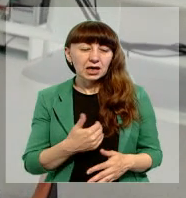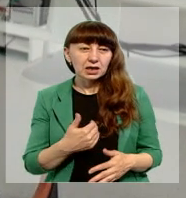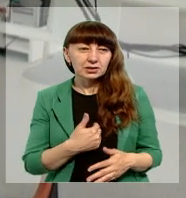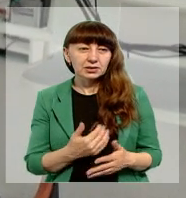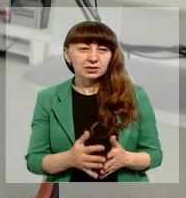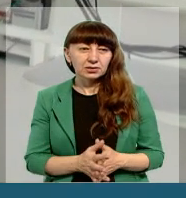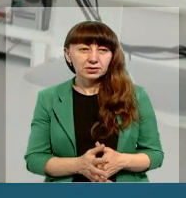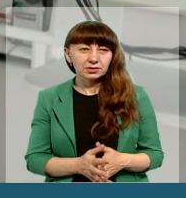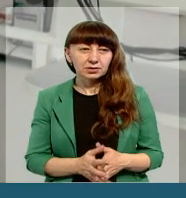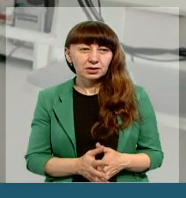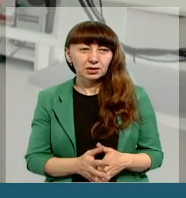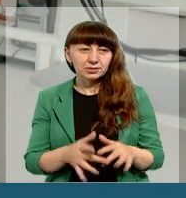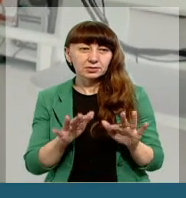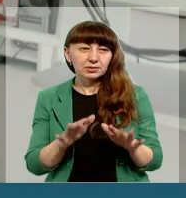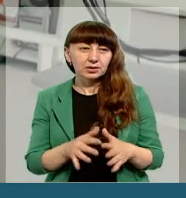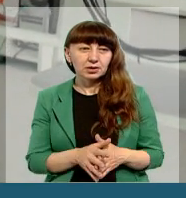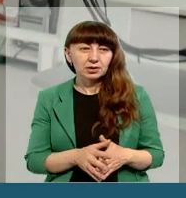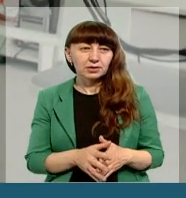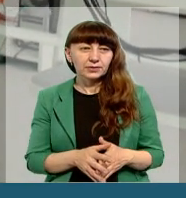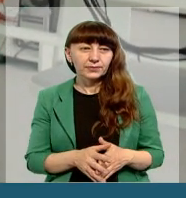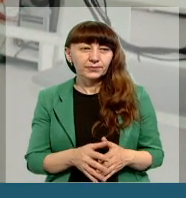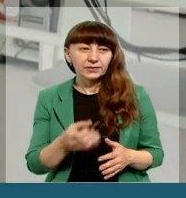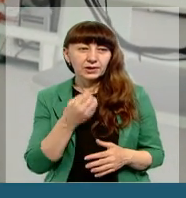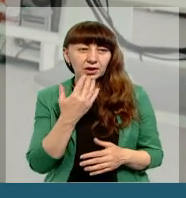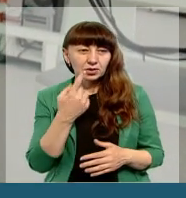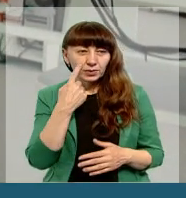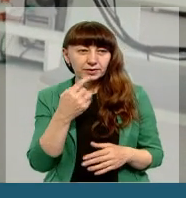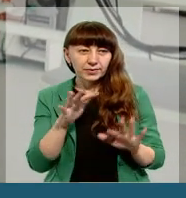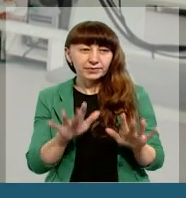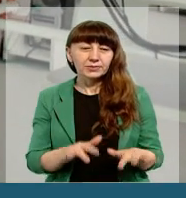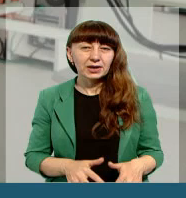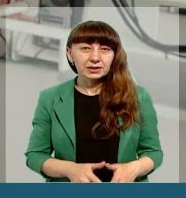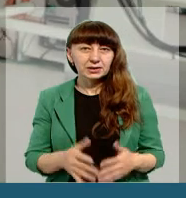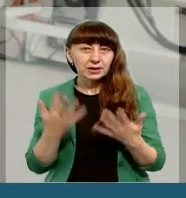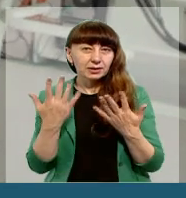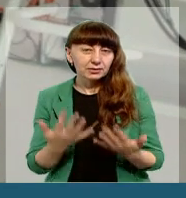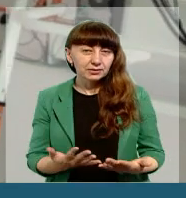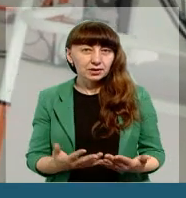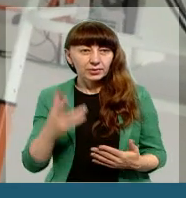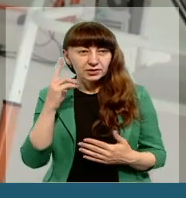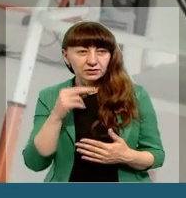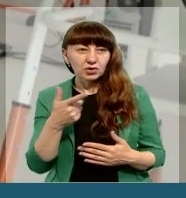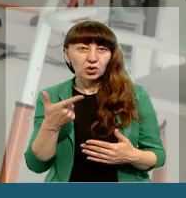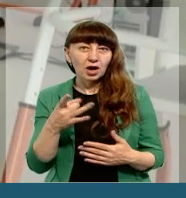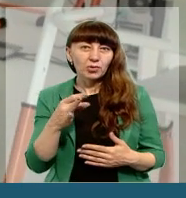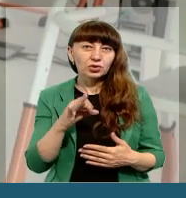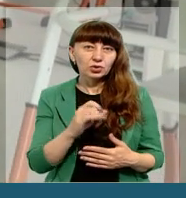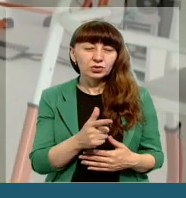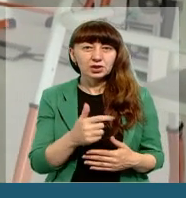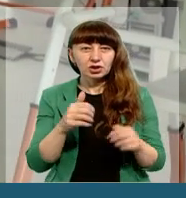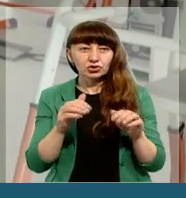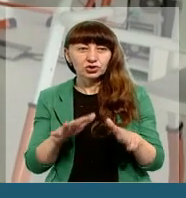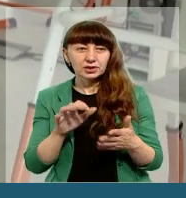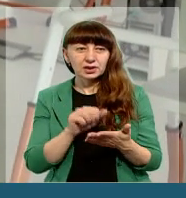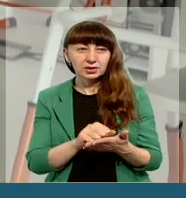захотелось заниматься с компьютером. У меня хорошие оценки по математике и по цифровой. Я решила